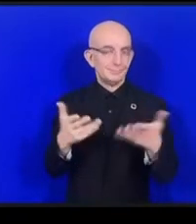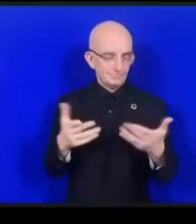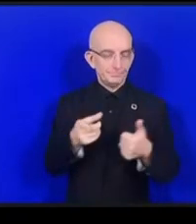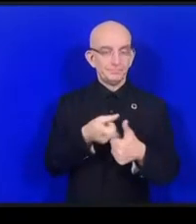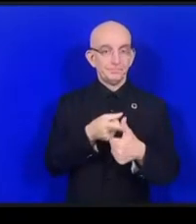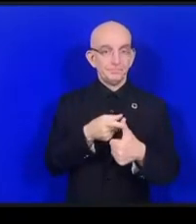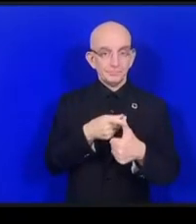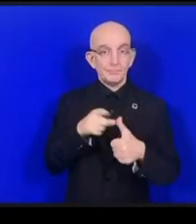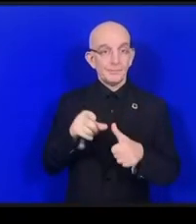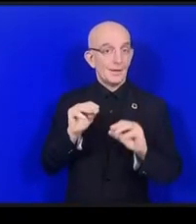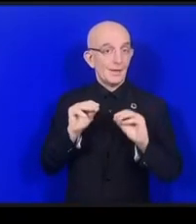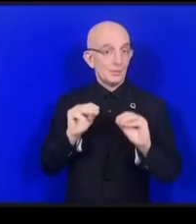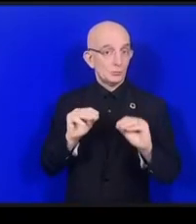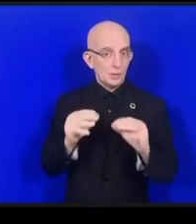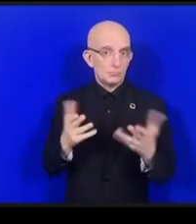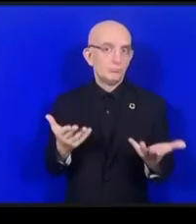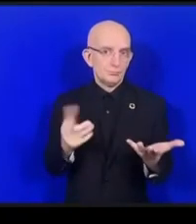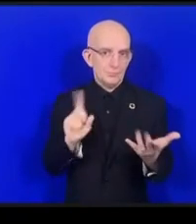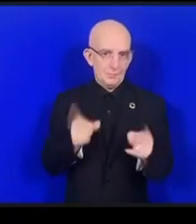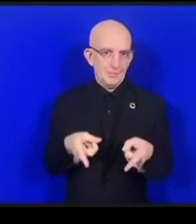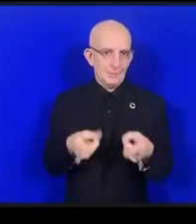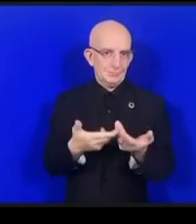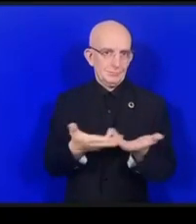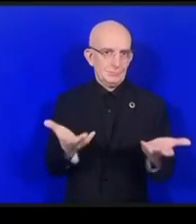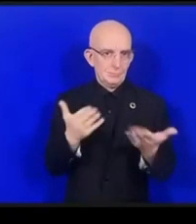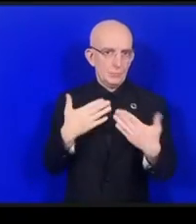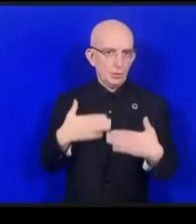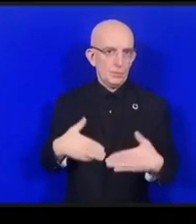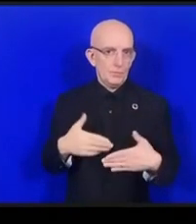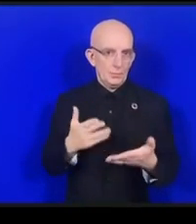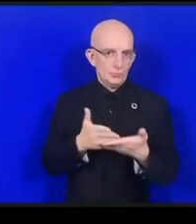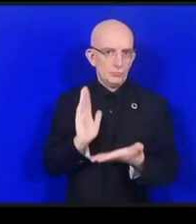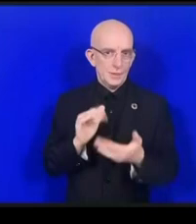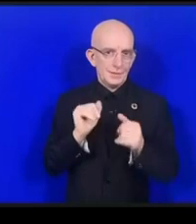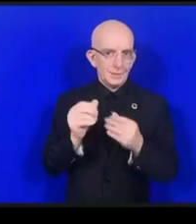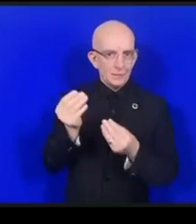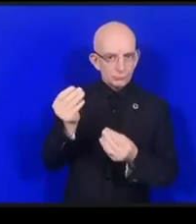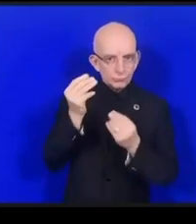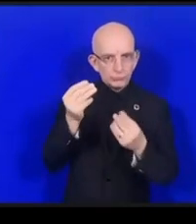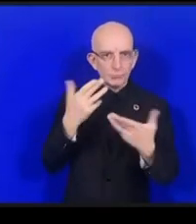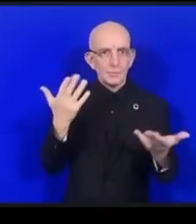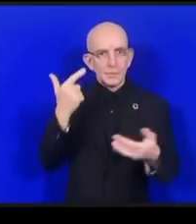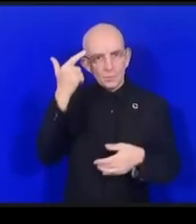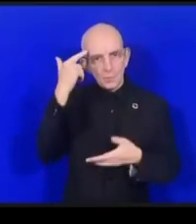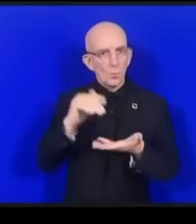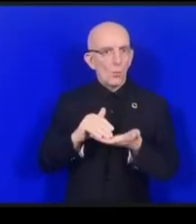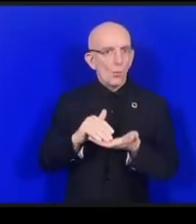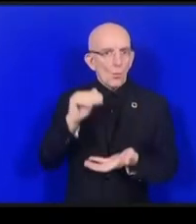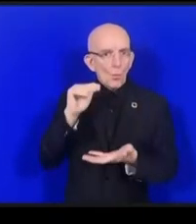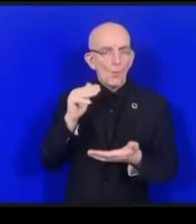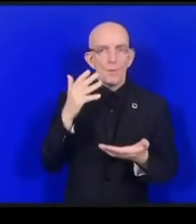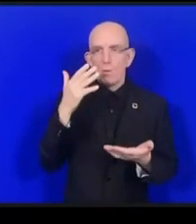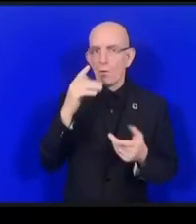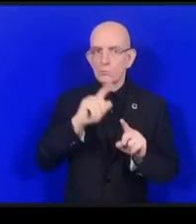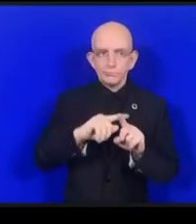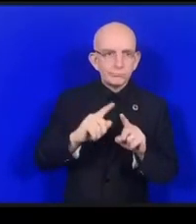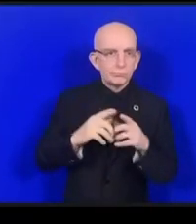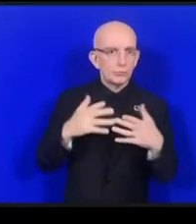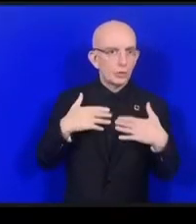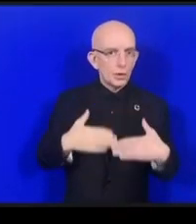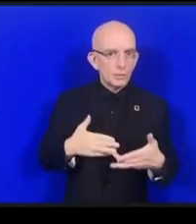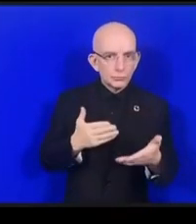мы можем повысить осведомлённость о правах человека во-первых это можно сделать путём доступа